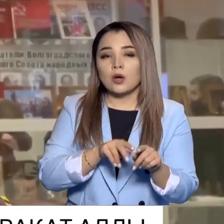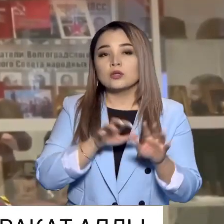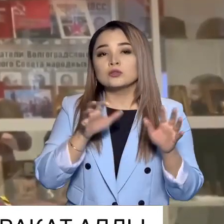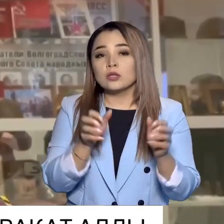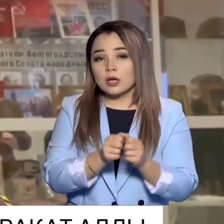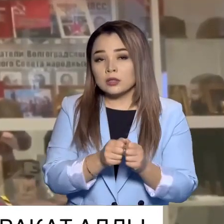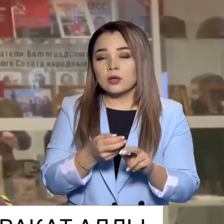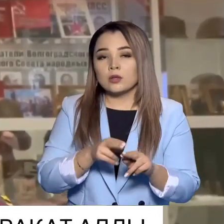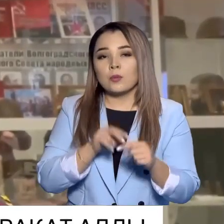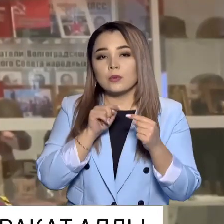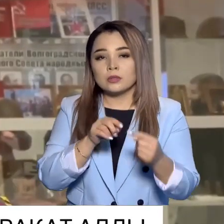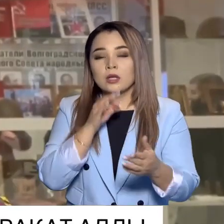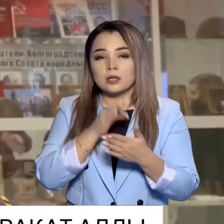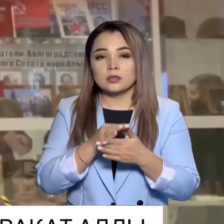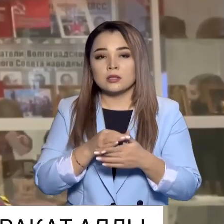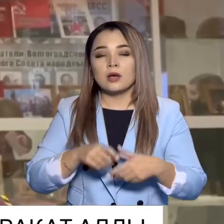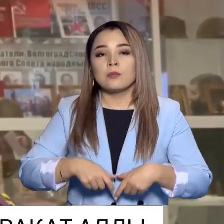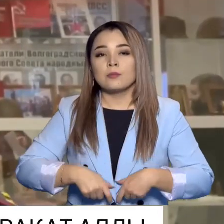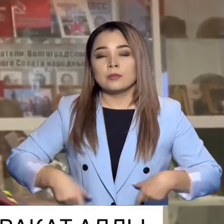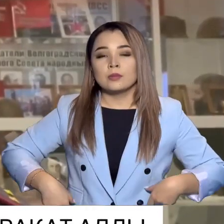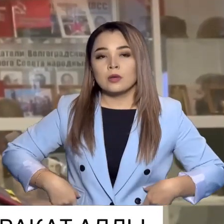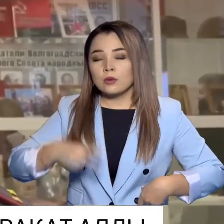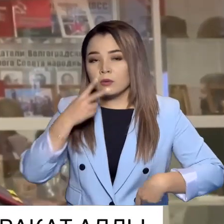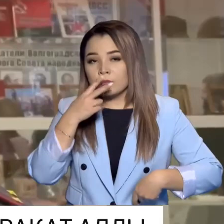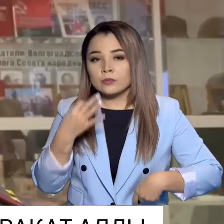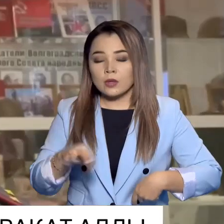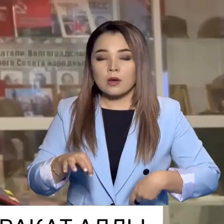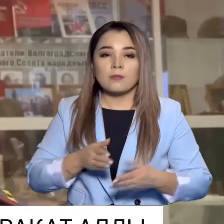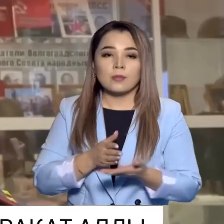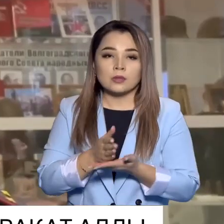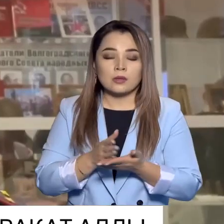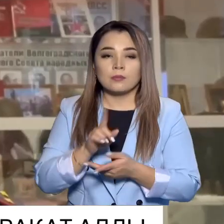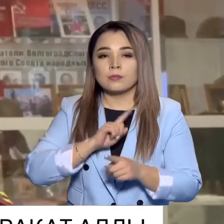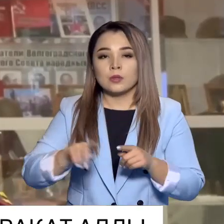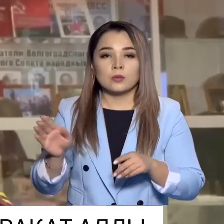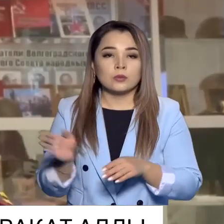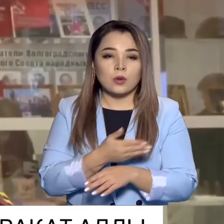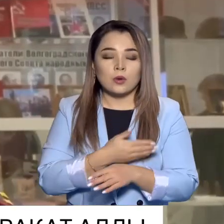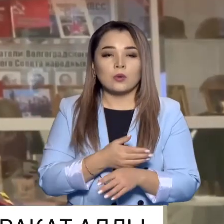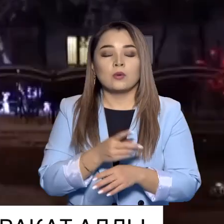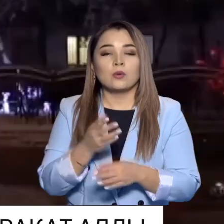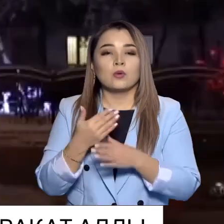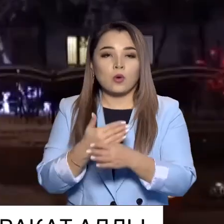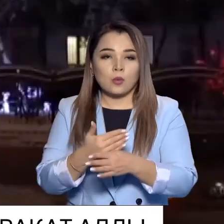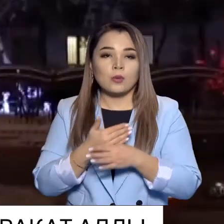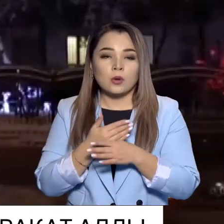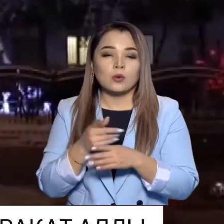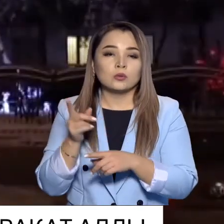қарсылық көрсетті. Оның белбеуінде пышақ бар екен көрдім. Залалсыздандырып көмек келуін күттім.